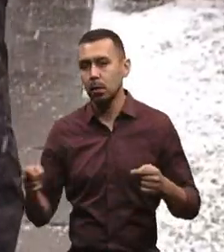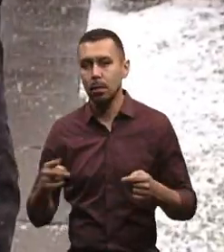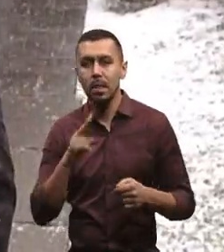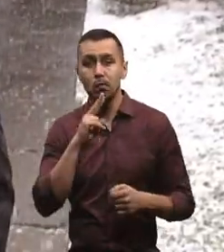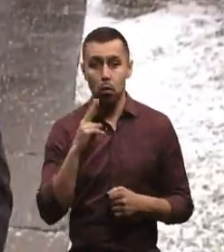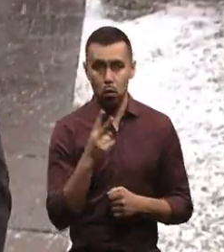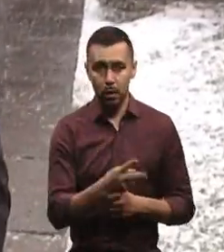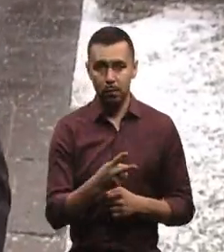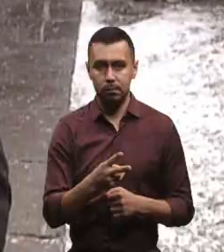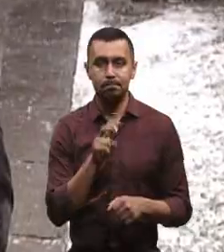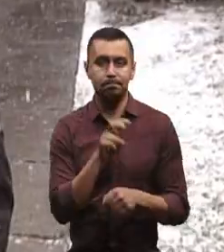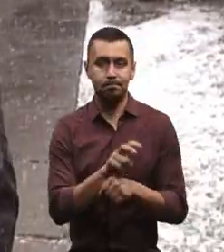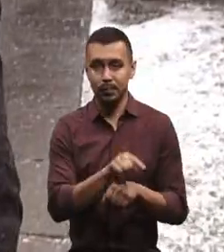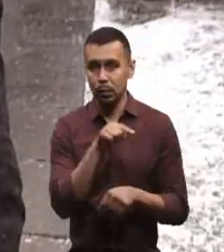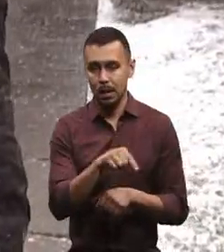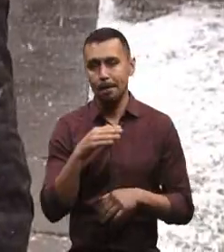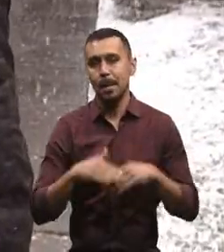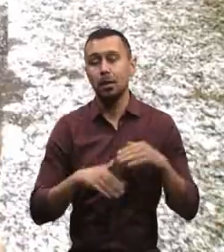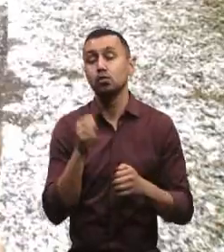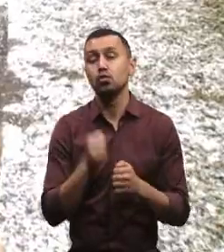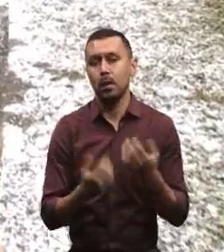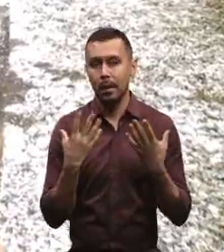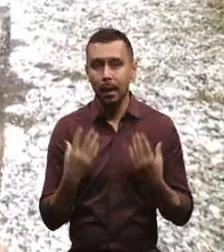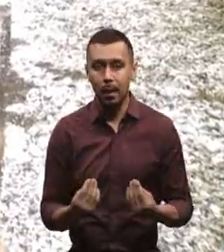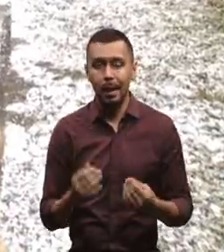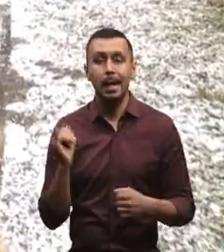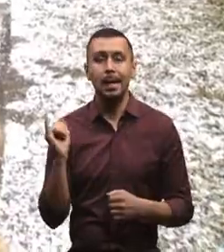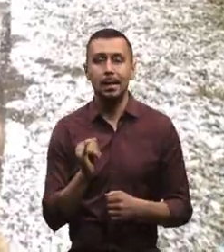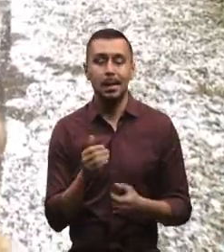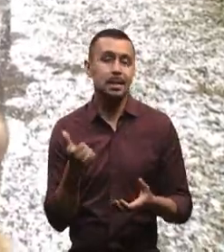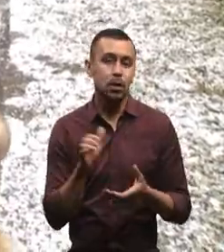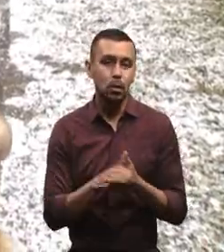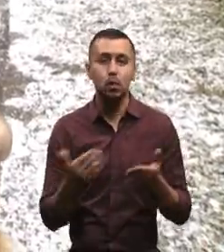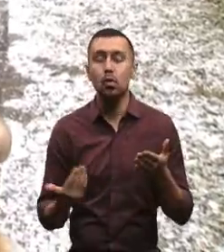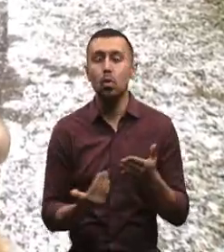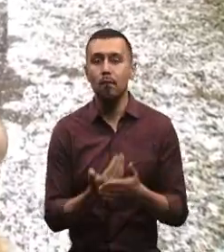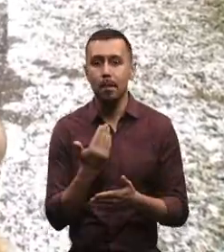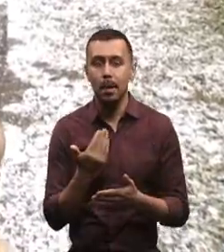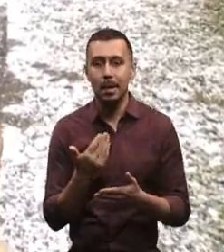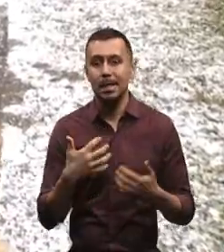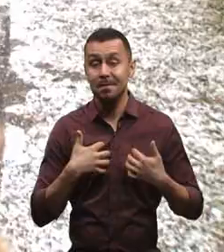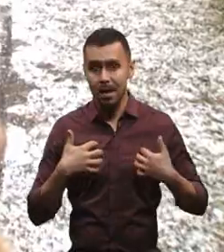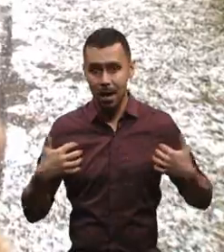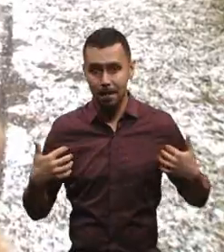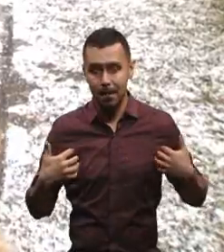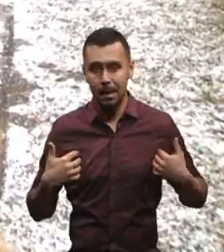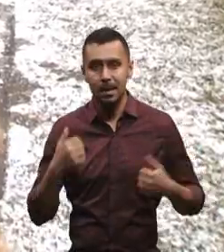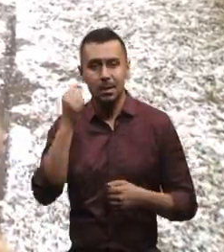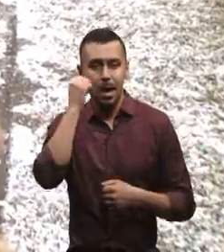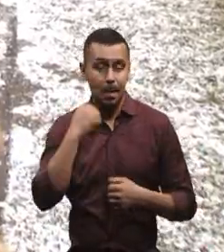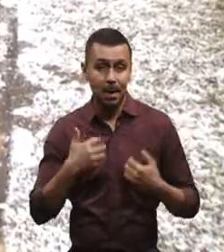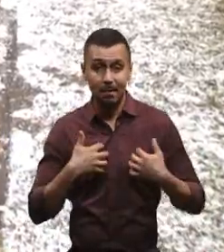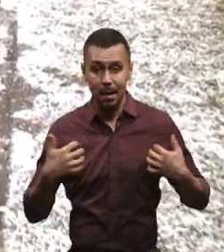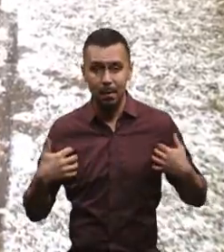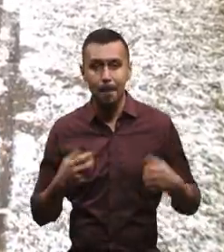2 років приходимо сюди практично щодня. І знайомимося з новими мешканцями, з старими